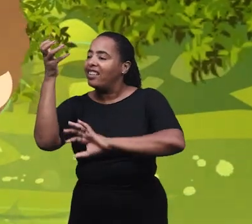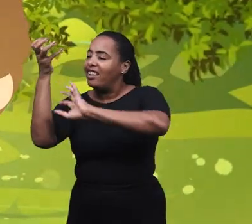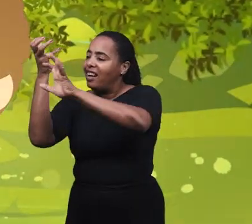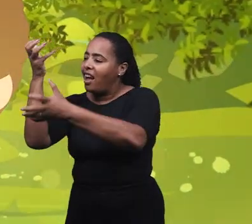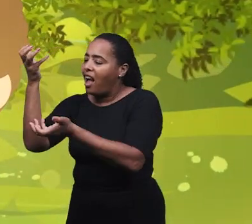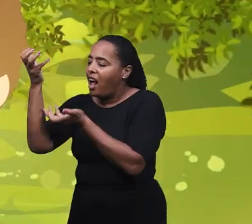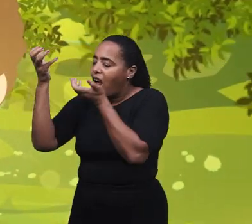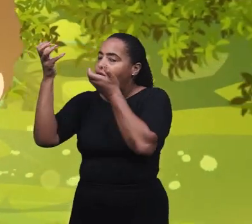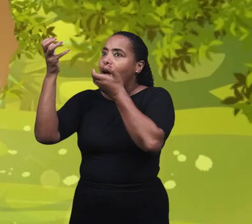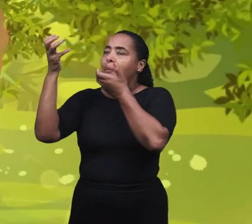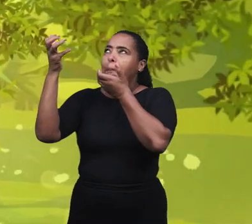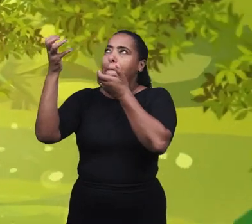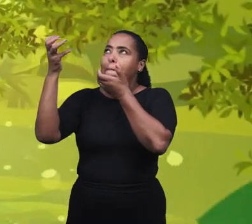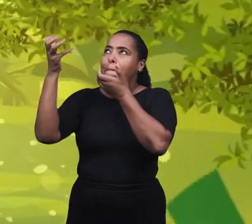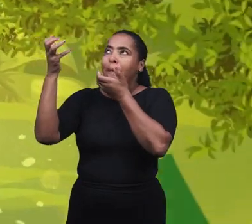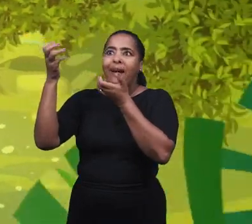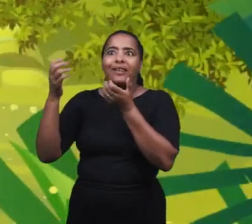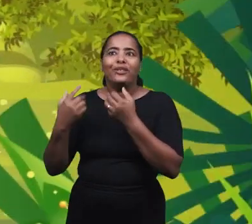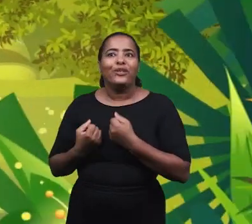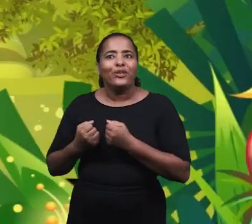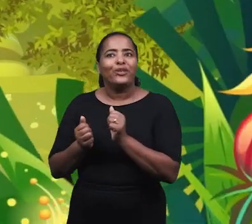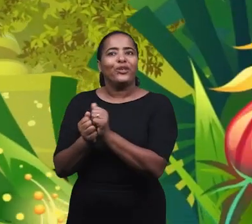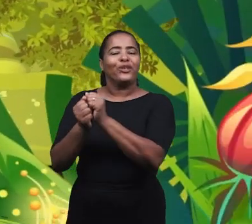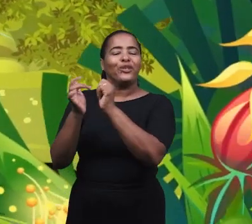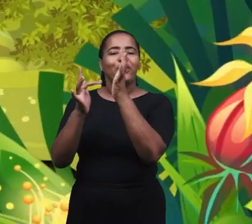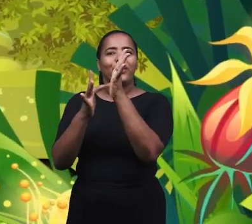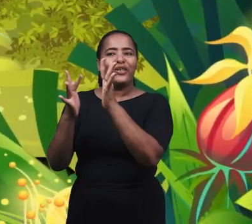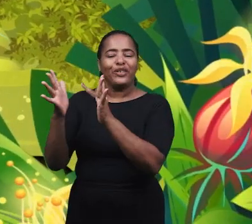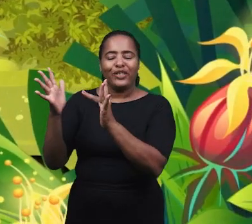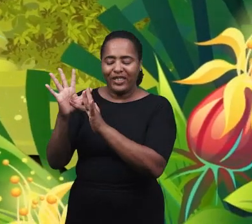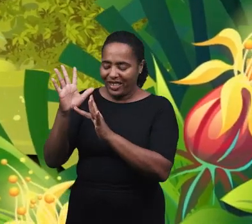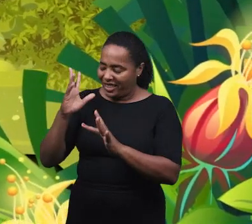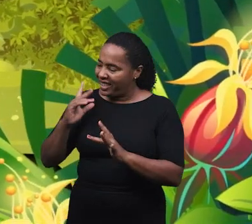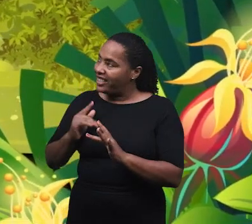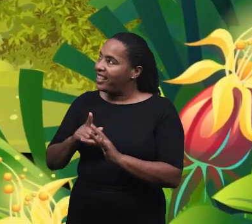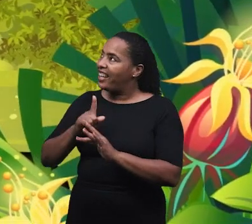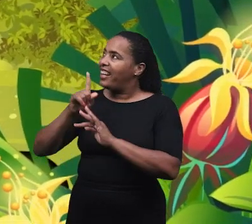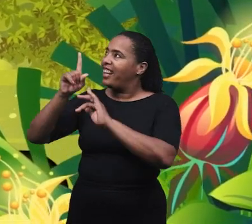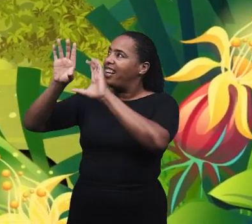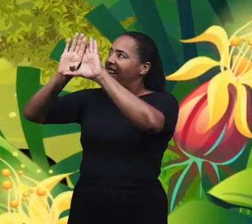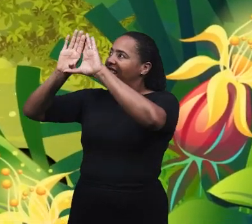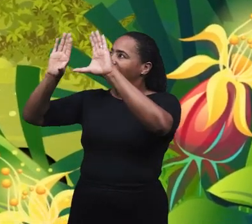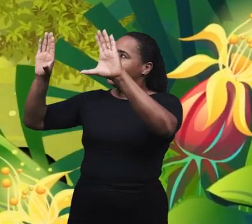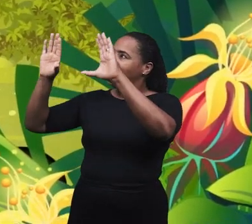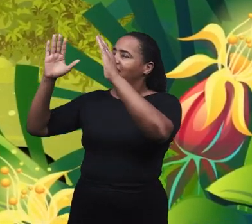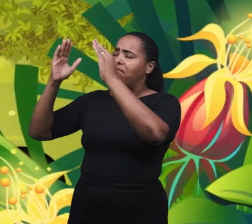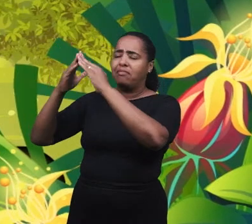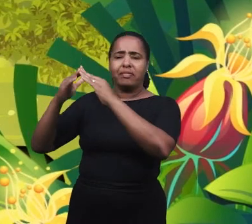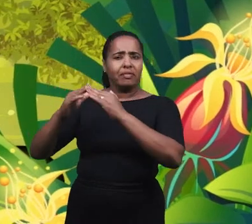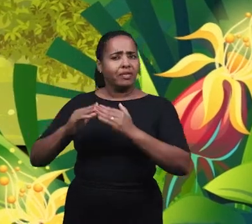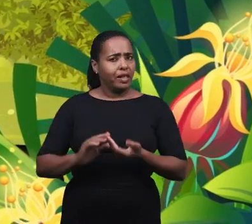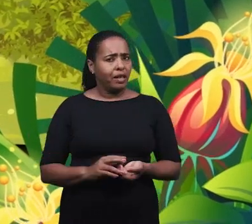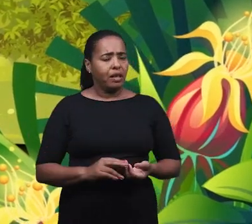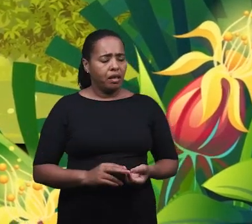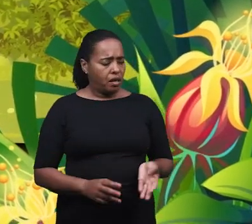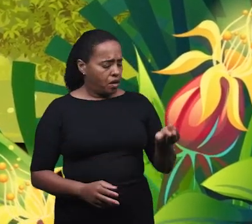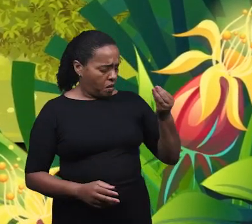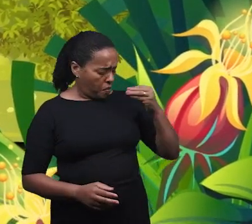da árvore da vida. Com Jesus eternamente vou viver.